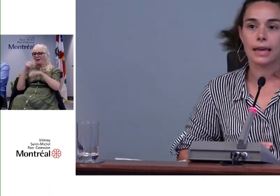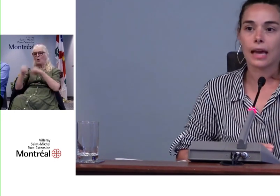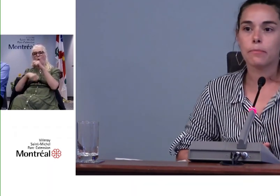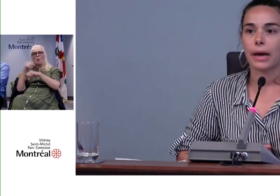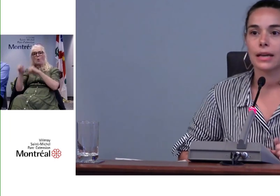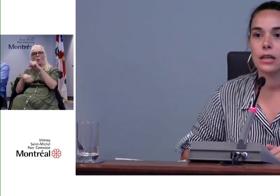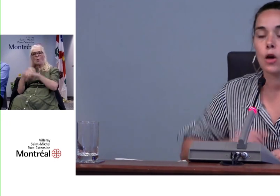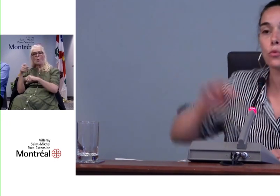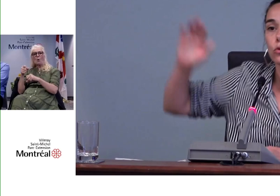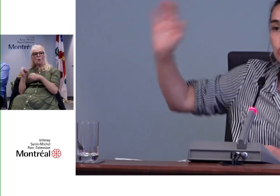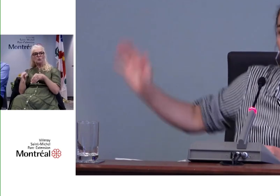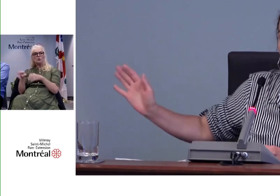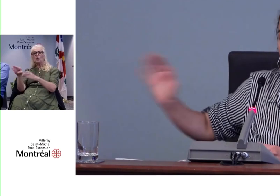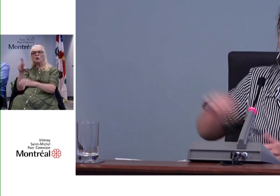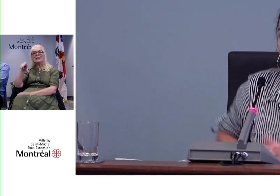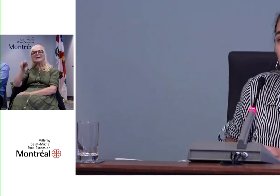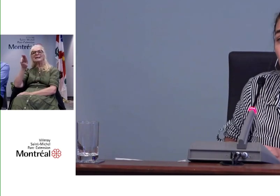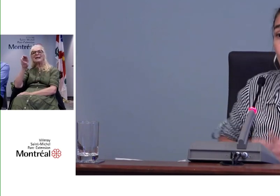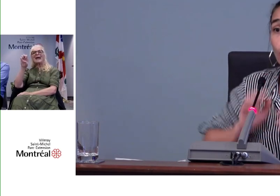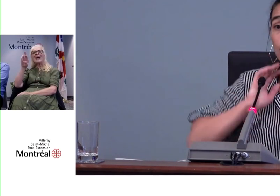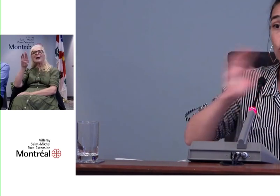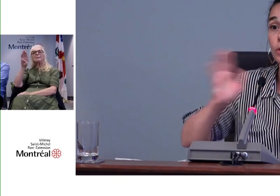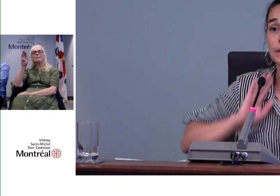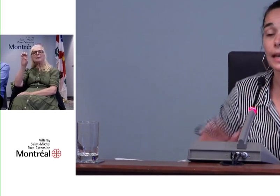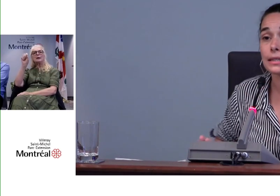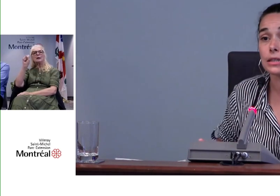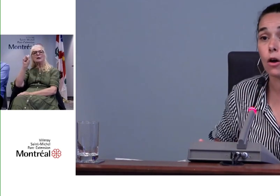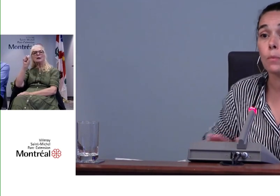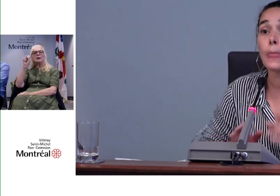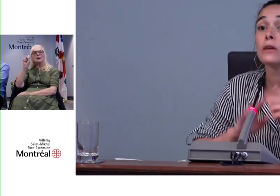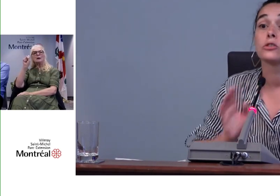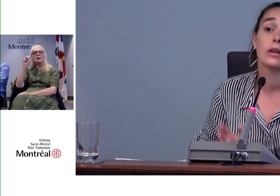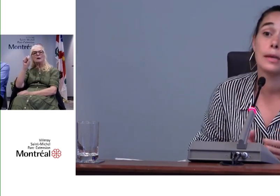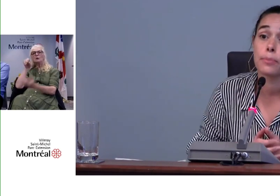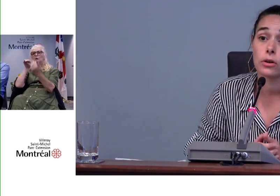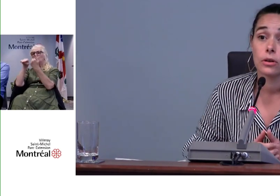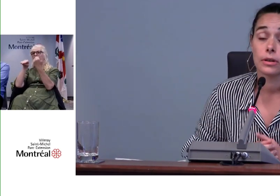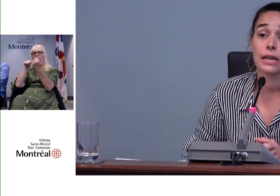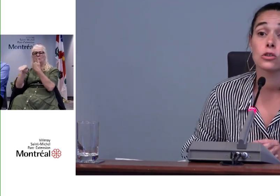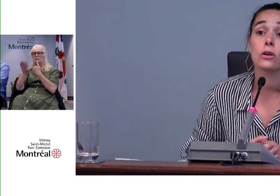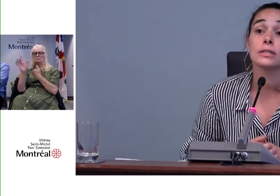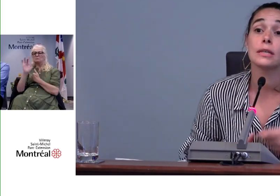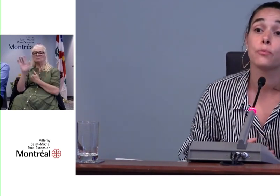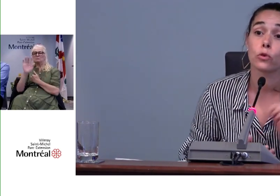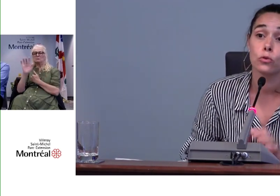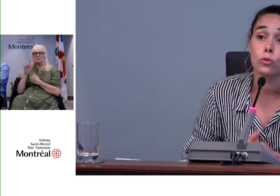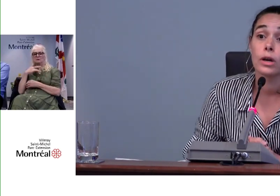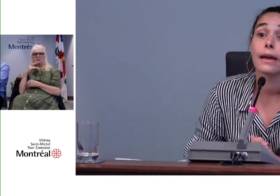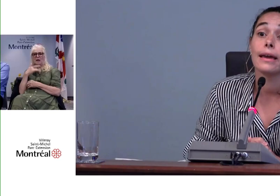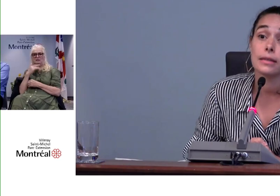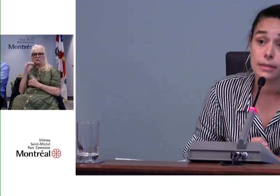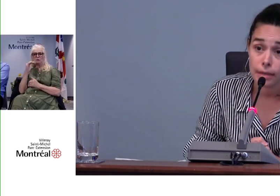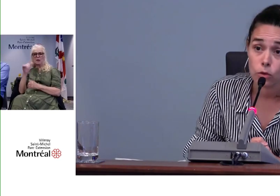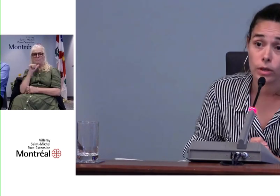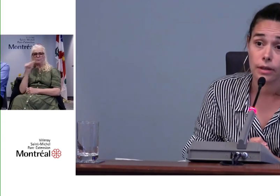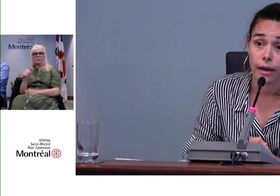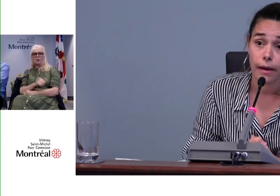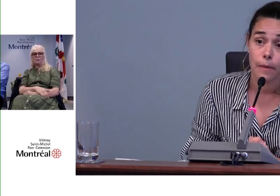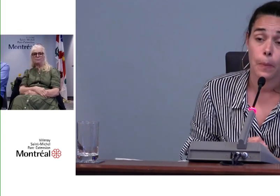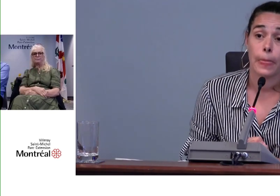Kern par exemple ou sur une rue à double direction ce n'est pas quelque chose qui pour nous et